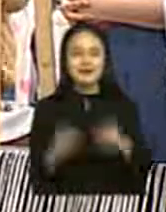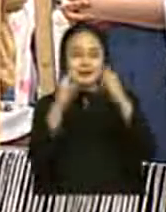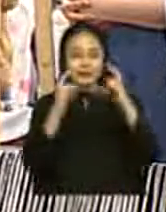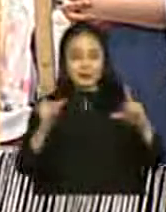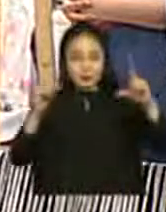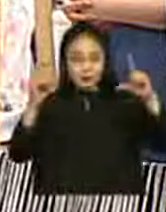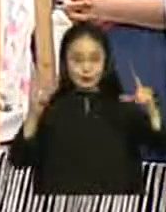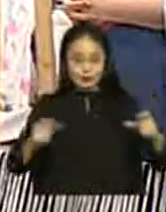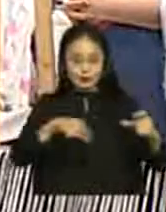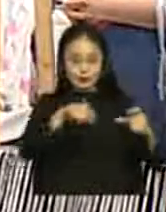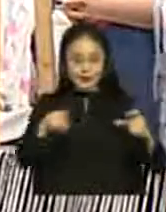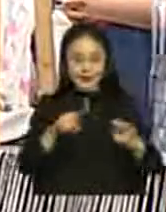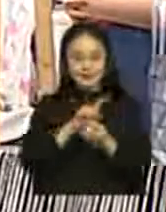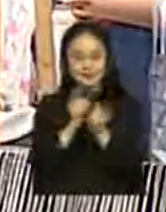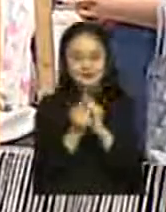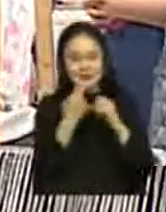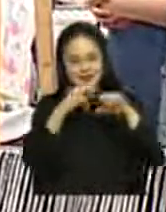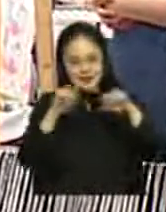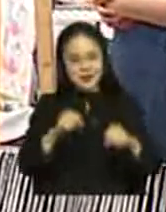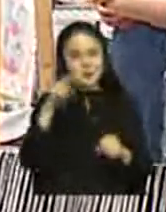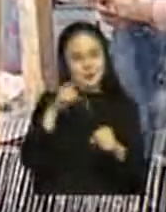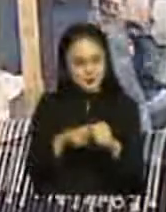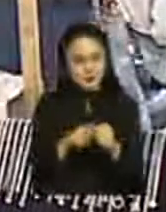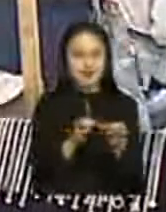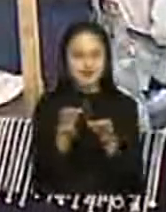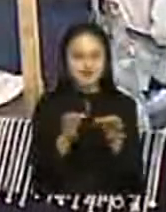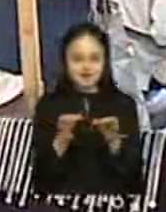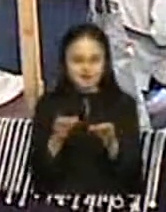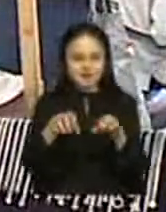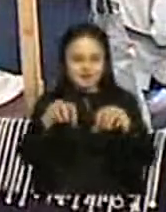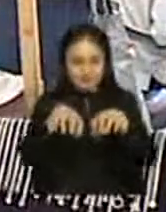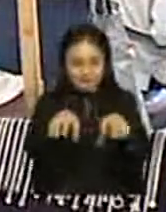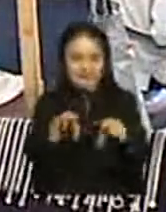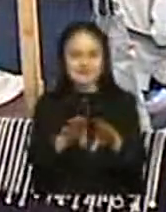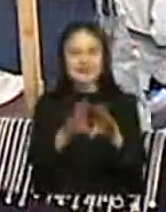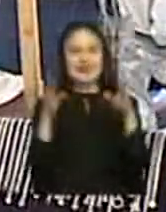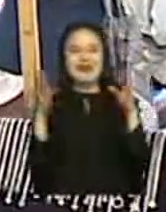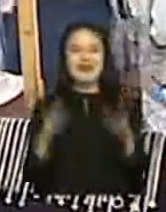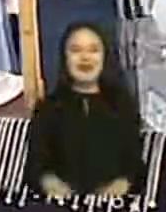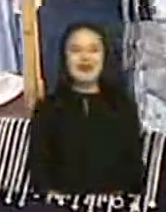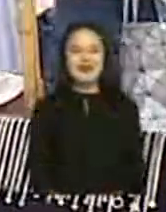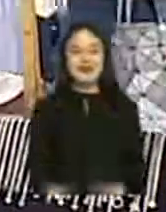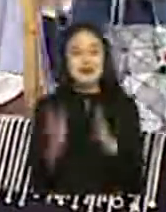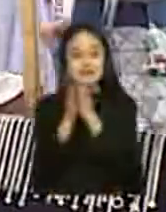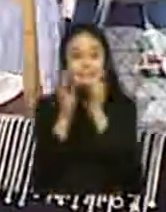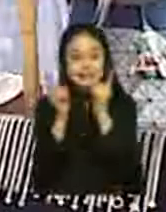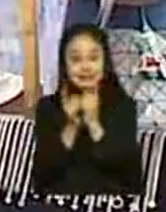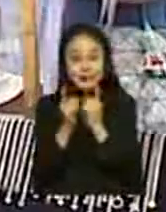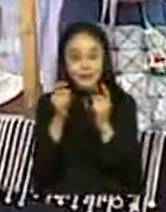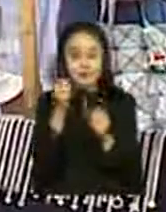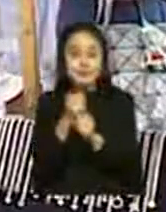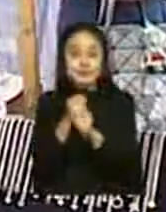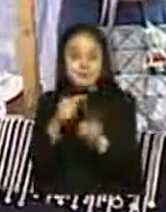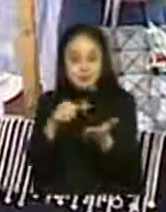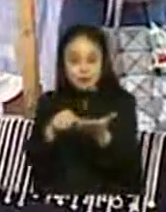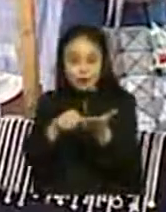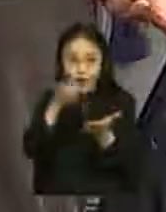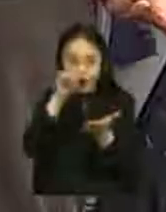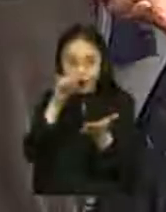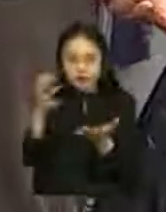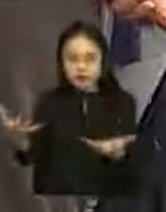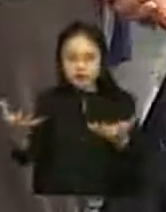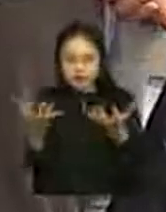그런 플리마켓으로 약간의 차별화가 됐다고 생각이 듭니다. 손으로 만드는 제품들은 뭐 그런 주제에 상관없이 전부 다 참여